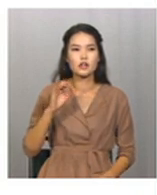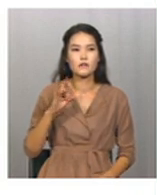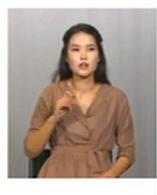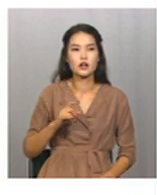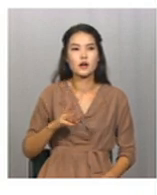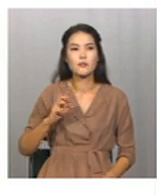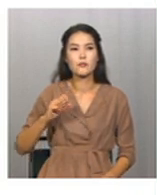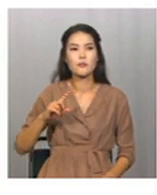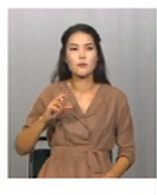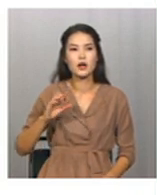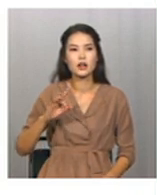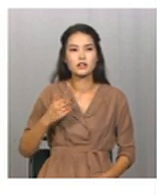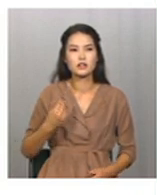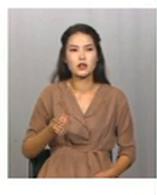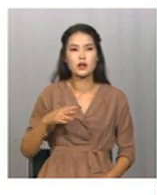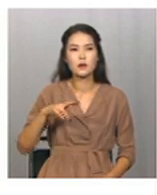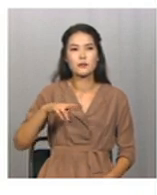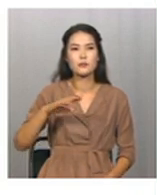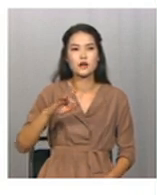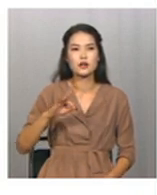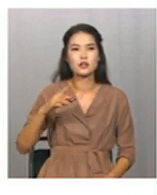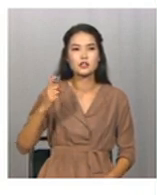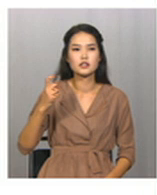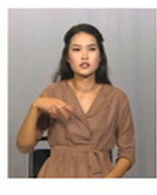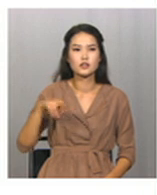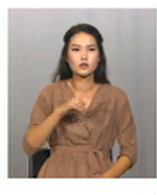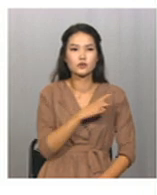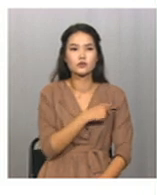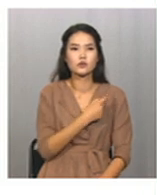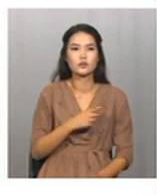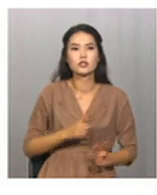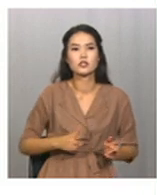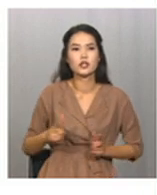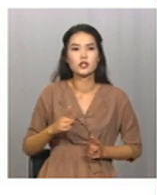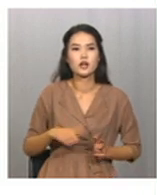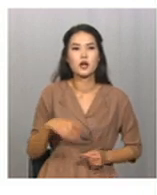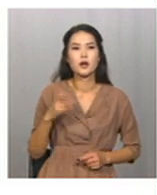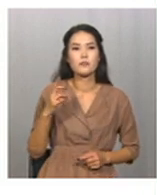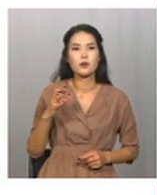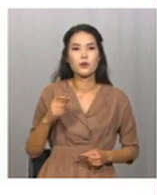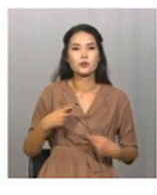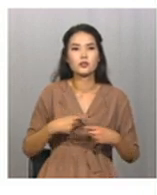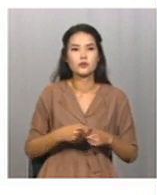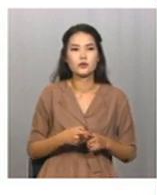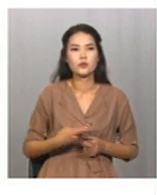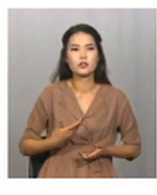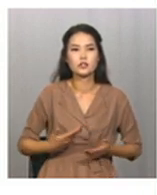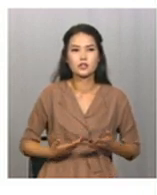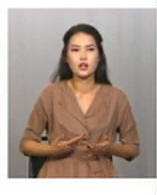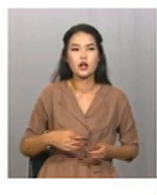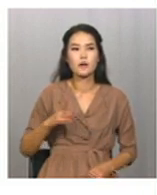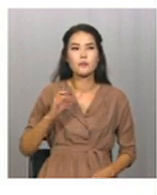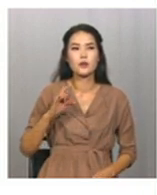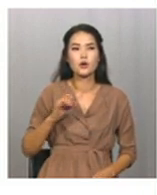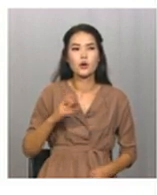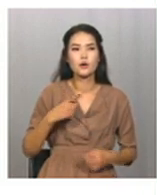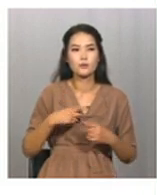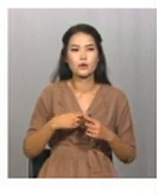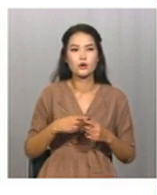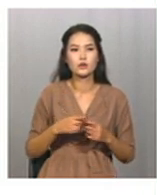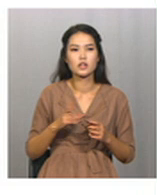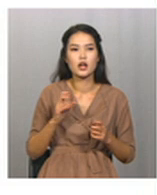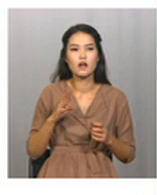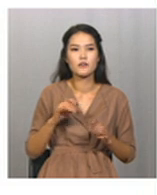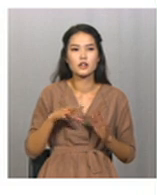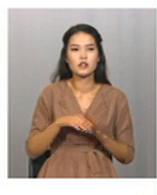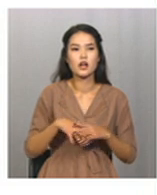бакалаврлар, магистрлер мен PhD докторларын дайындайтын биотехнология және микробиология